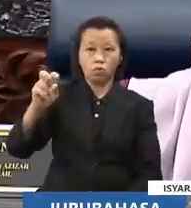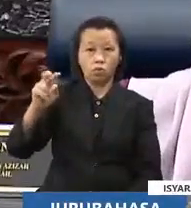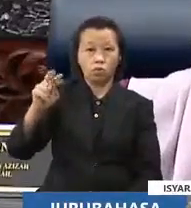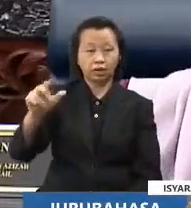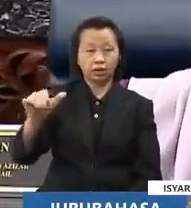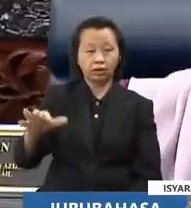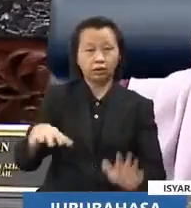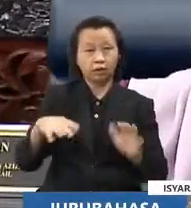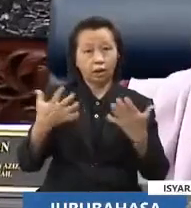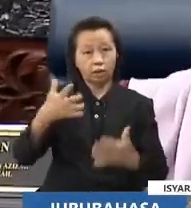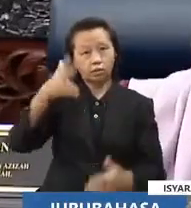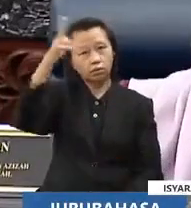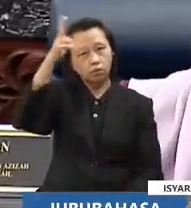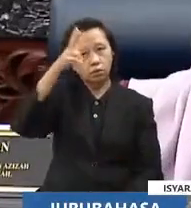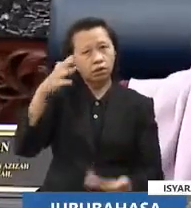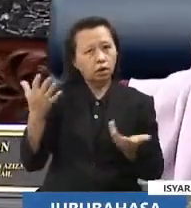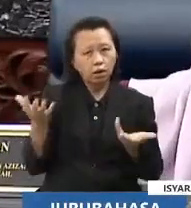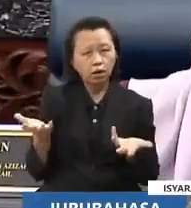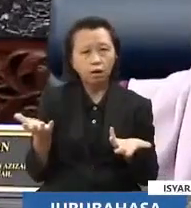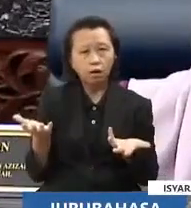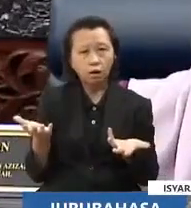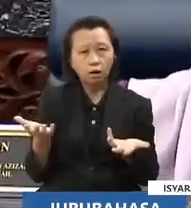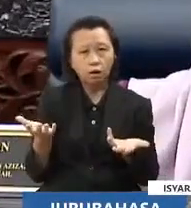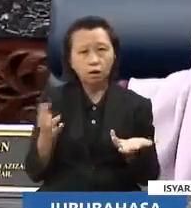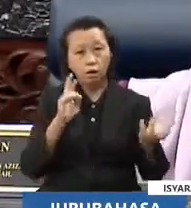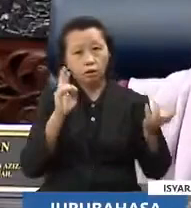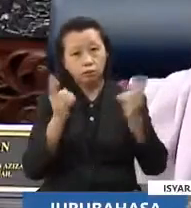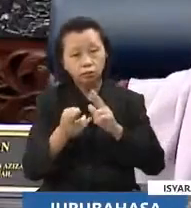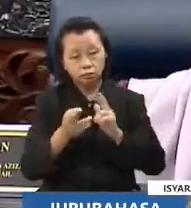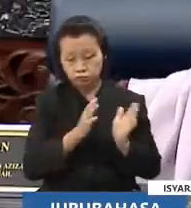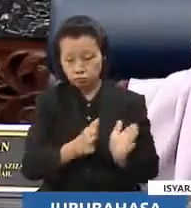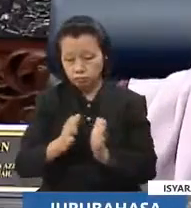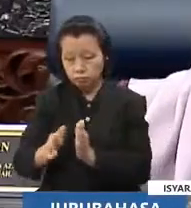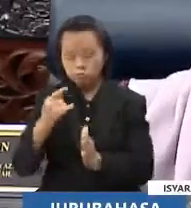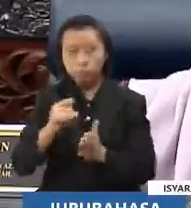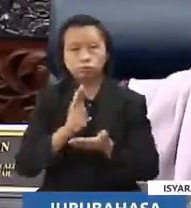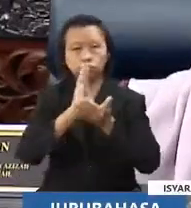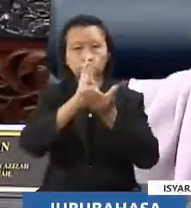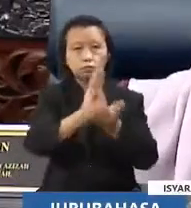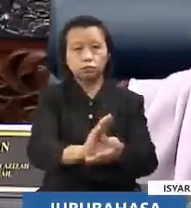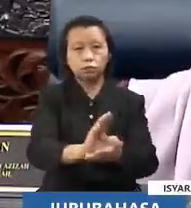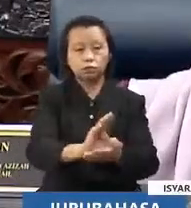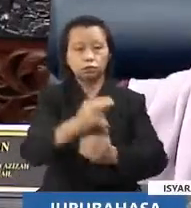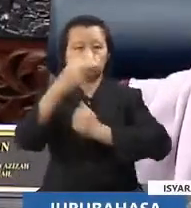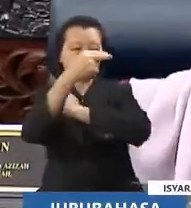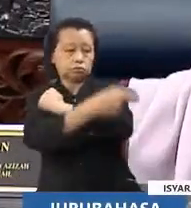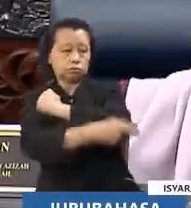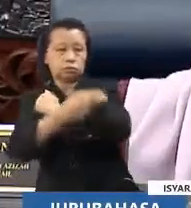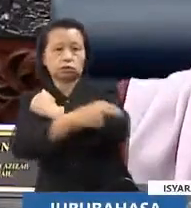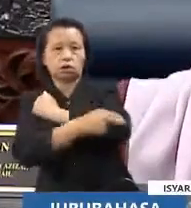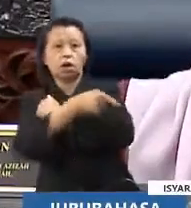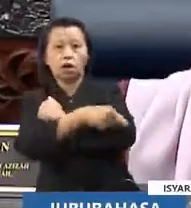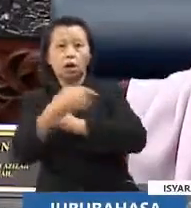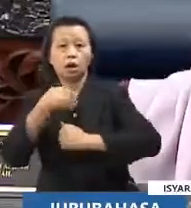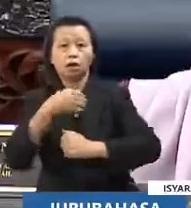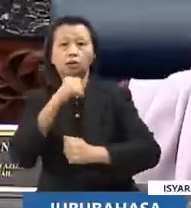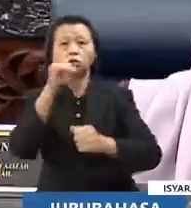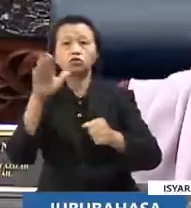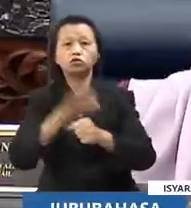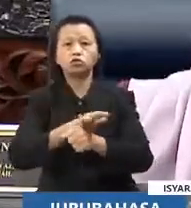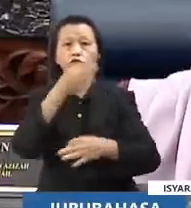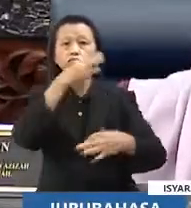Bagaimanakah kerajaan akan mengambil kira reformasi struktur untuk membantu negeri-negeri yang mengalami